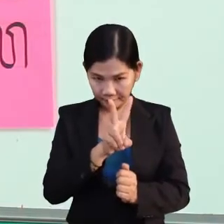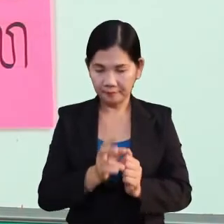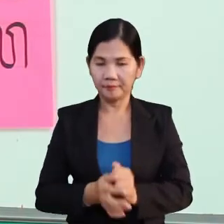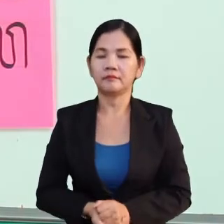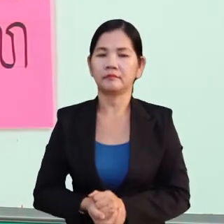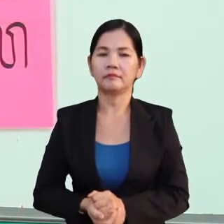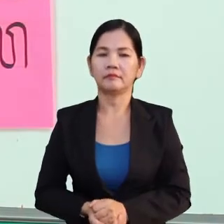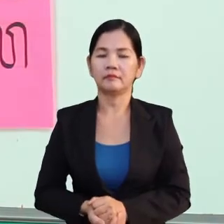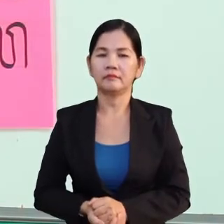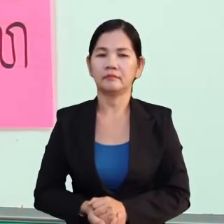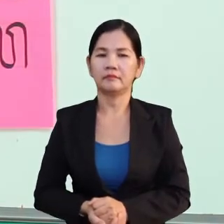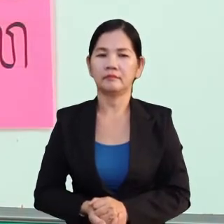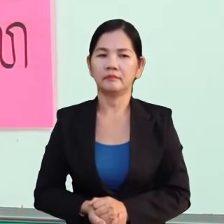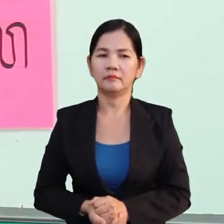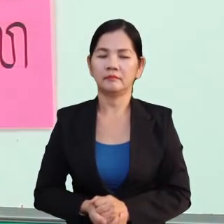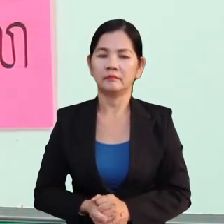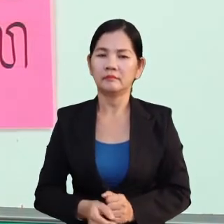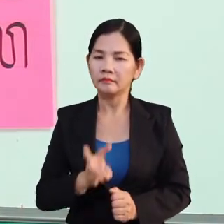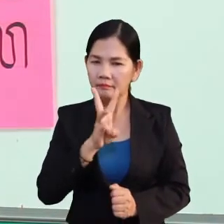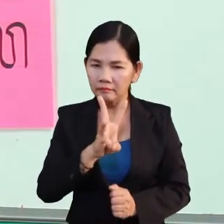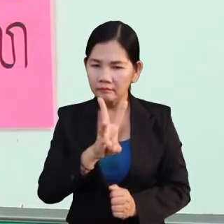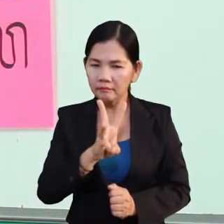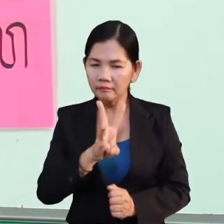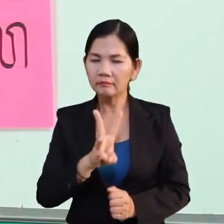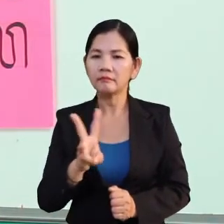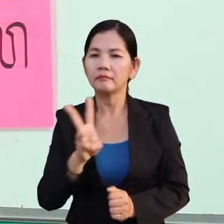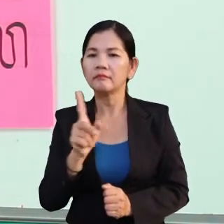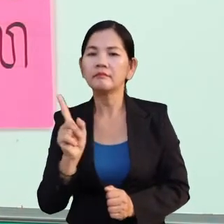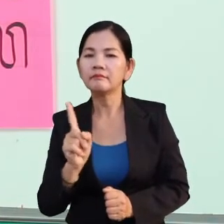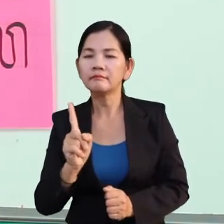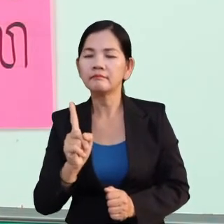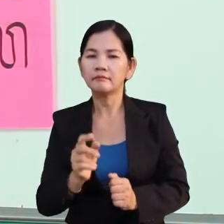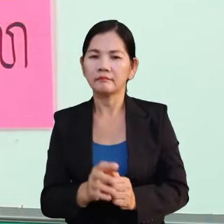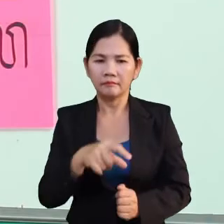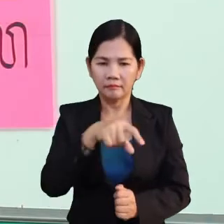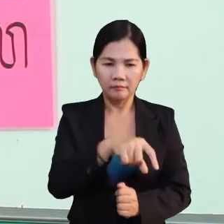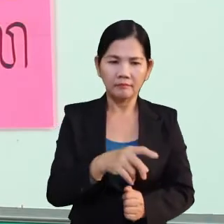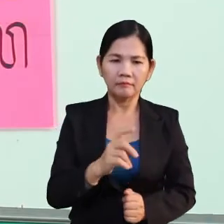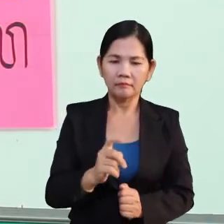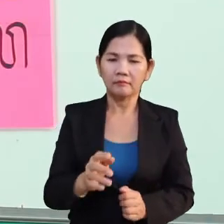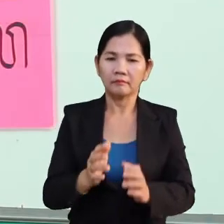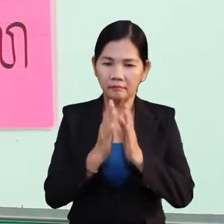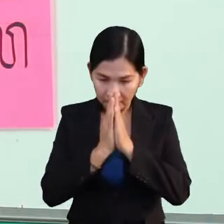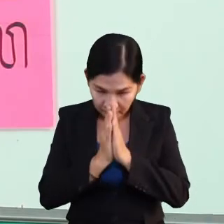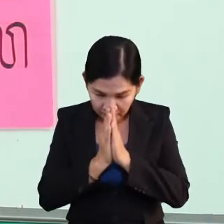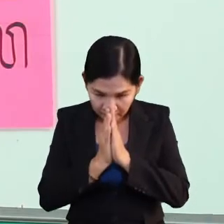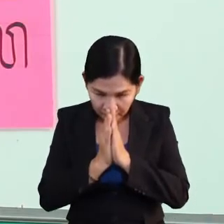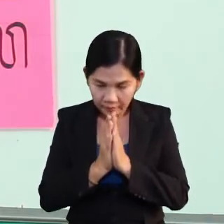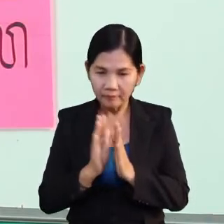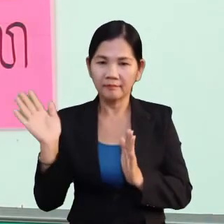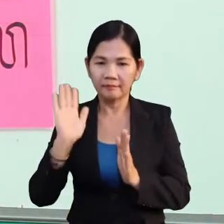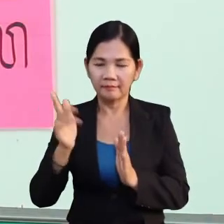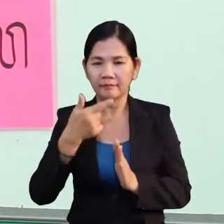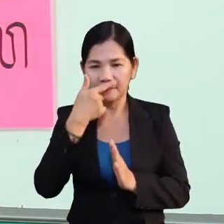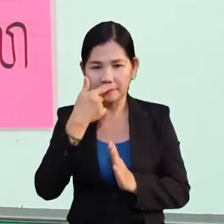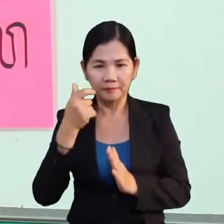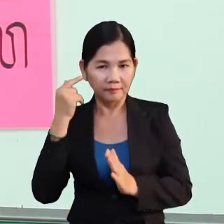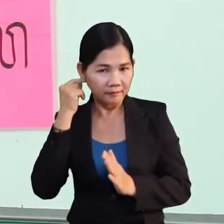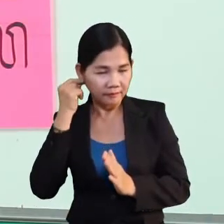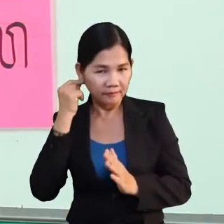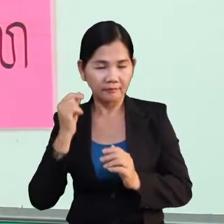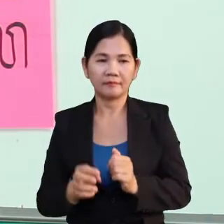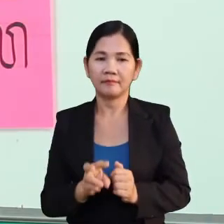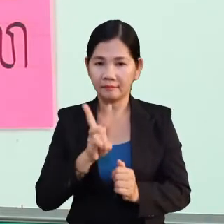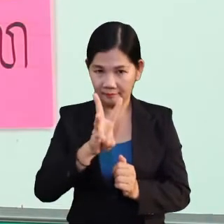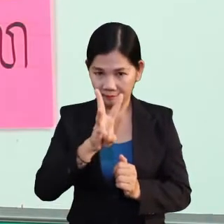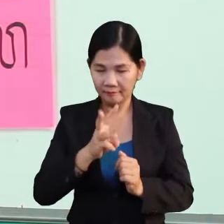ទី2ចាអញ្ចឹងសកម្មភាពទី3គឺអ្វីកូនចាគឺជម្រាបលាឪពុកអើពងម្ដាយកុំផ្ទៀងផ្ទាត់មើ